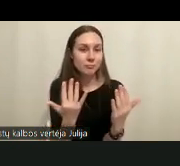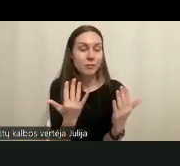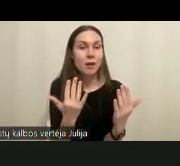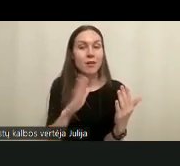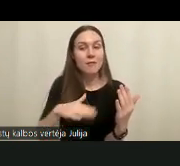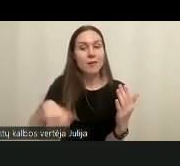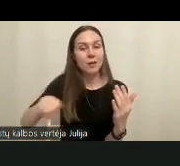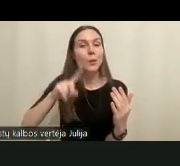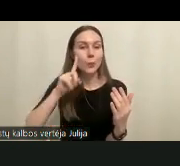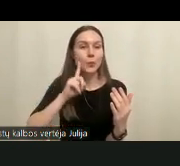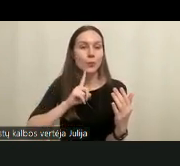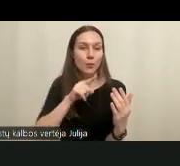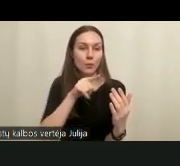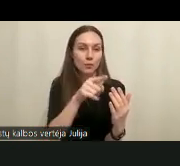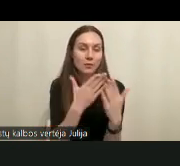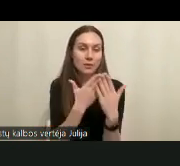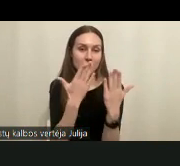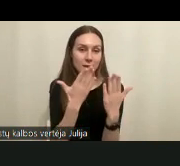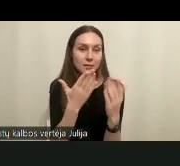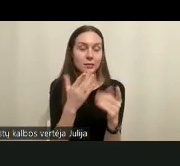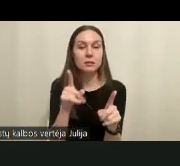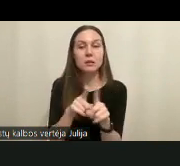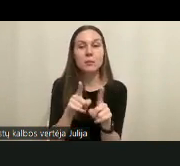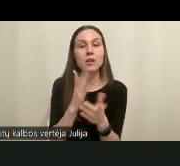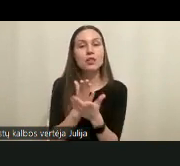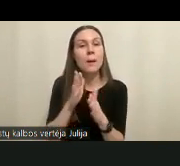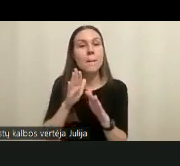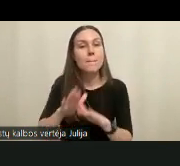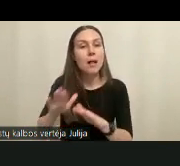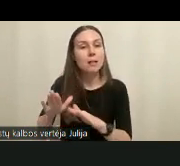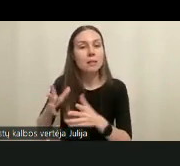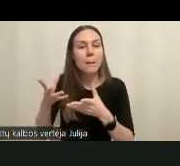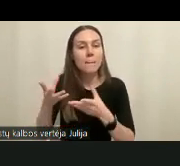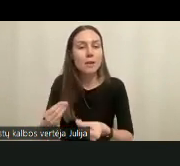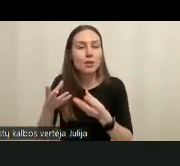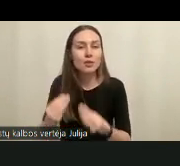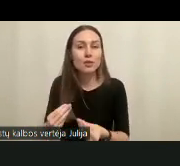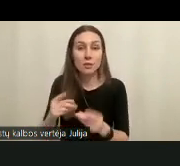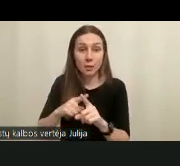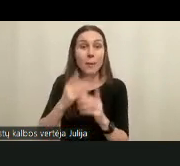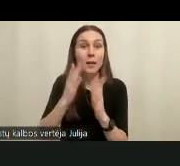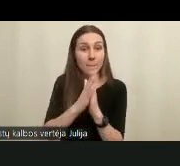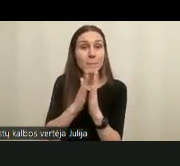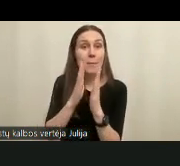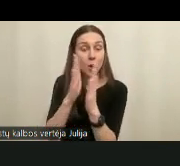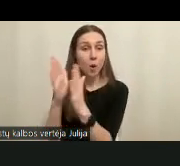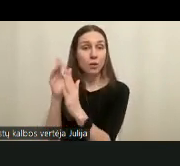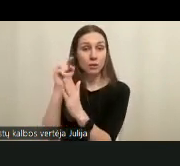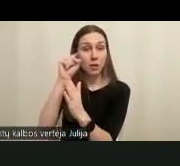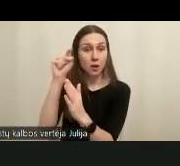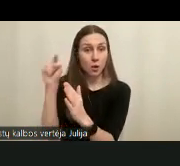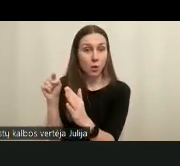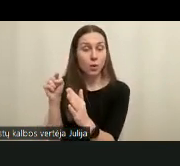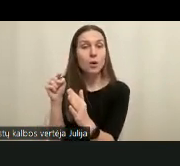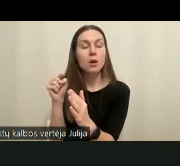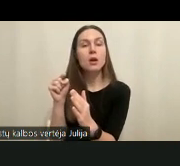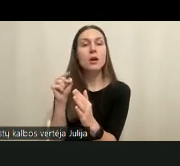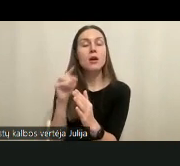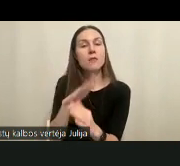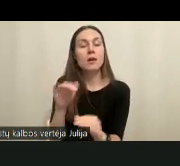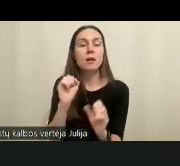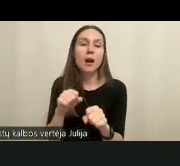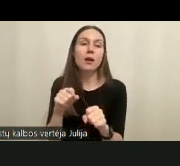skaityti. Taip pat yra minkšti baldai ir erdvės ir bibliotekose, pradinėse mokyklose, kur vaikai gali patogiai įsitaisyti ir